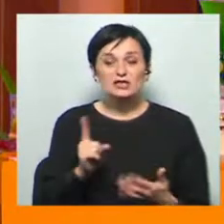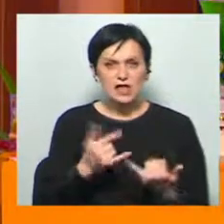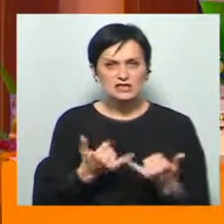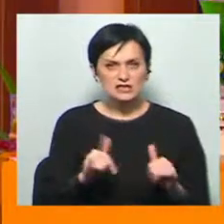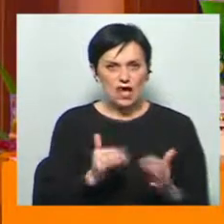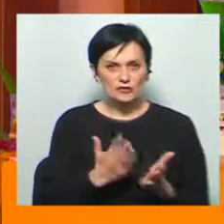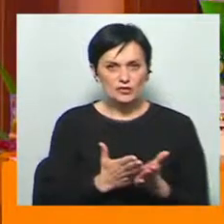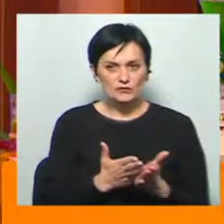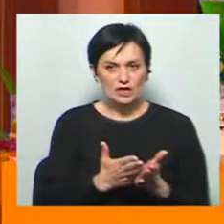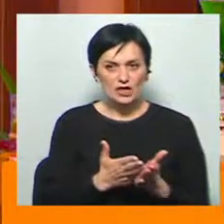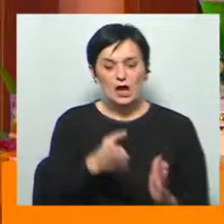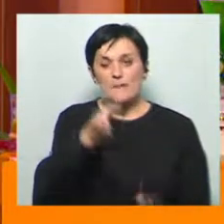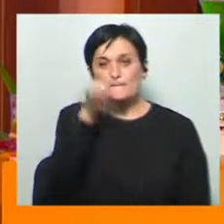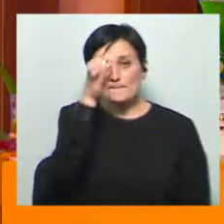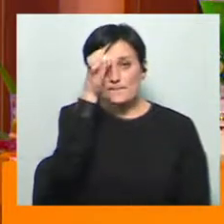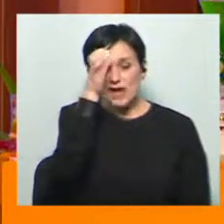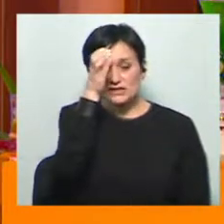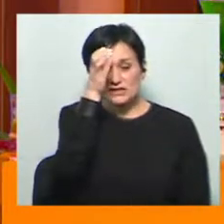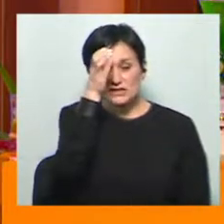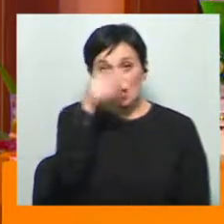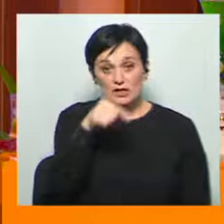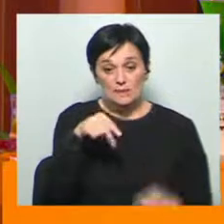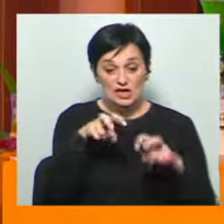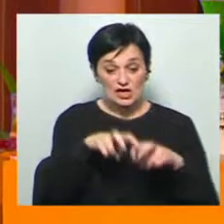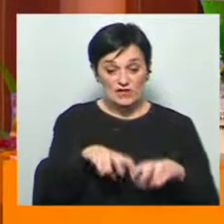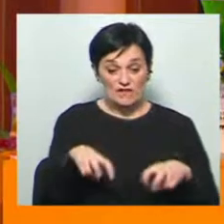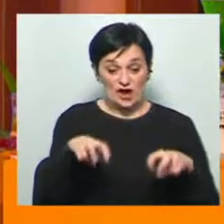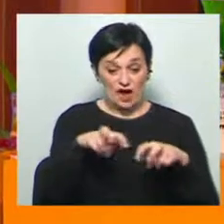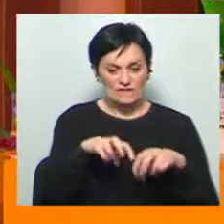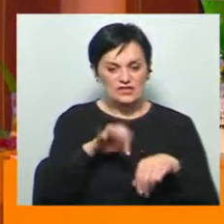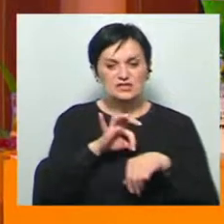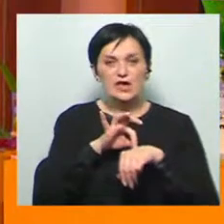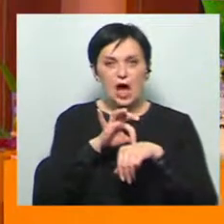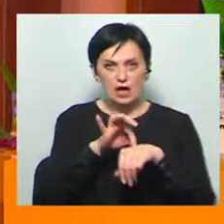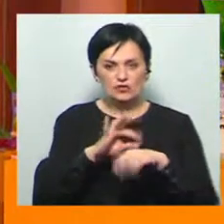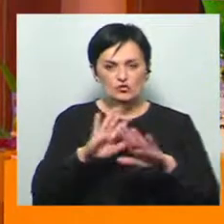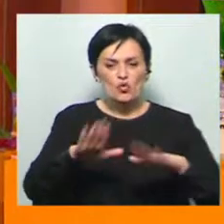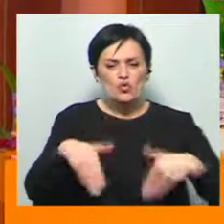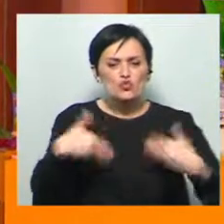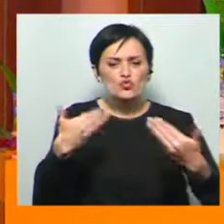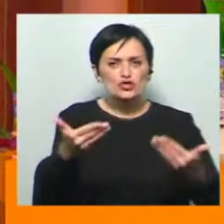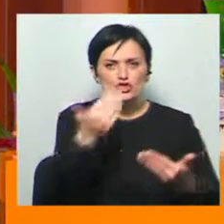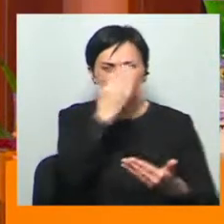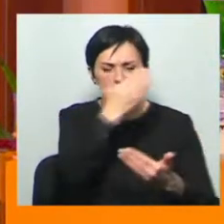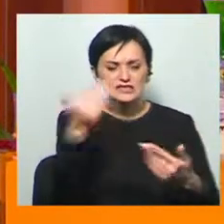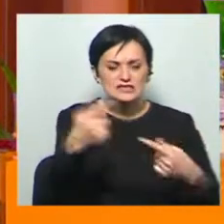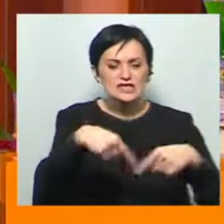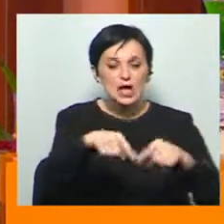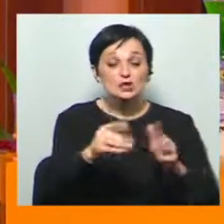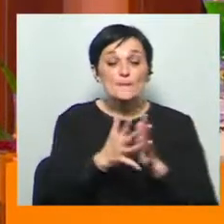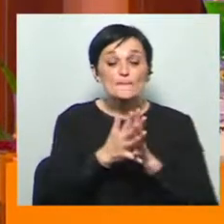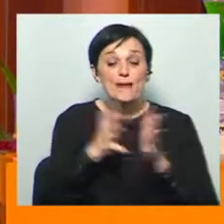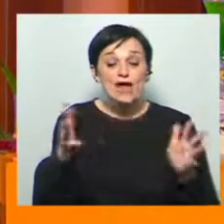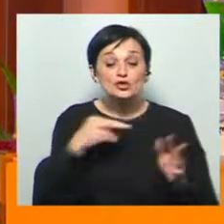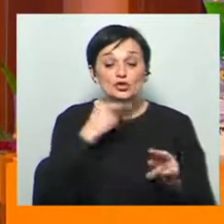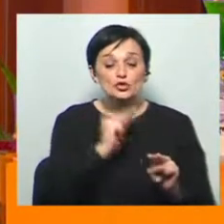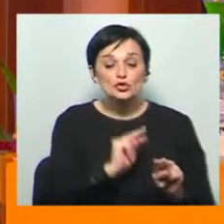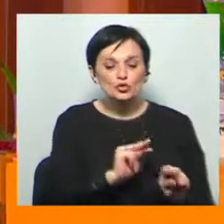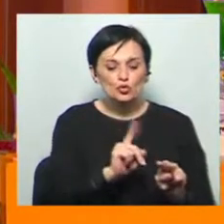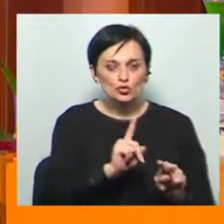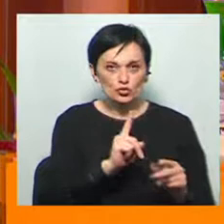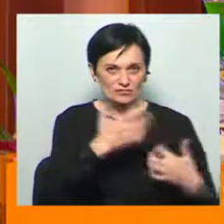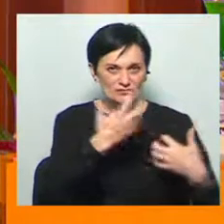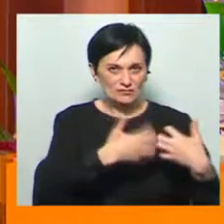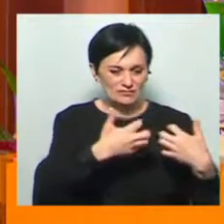რასაკვირველია, მეცნიერებმა, რომლებიც ამ კვლევას ატარებდნენ, ურჩიეს საზოგადოებას, რომ მეტი ყურადღება დაუთმონ